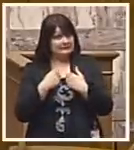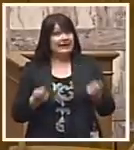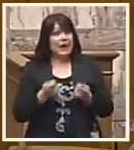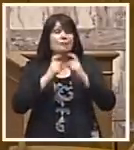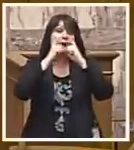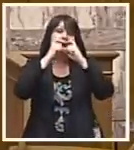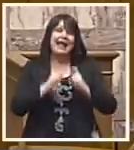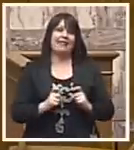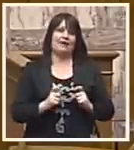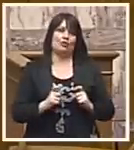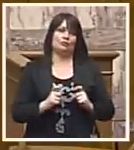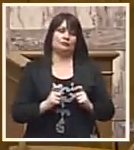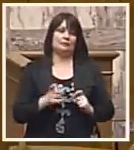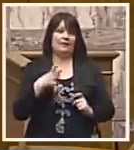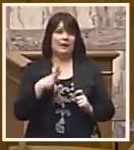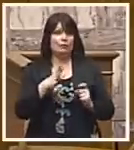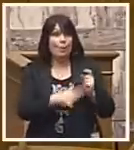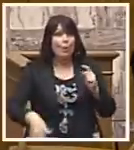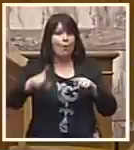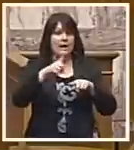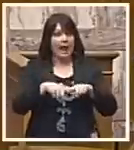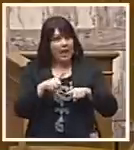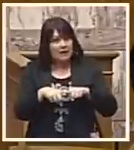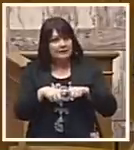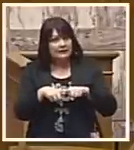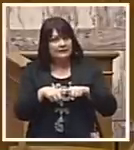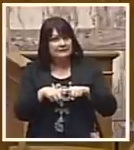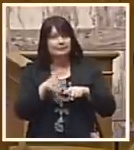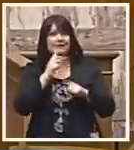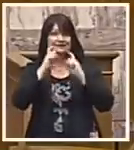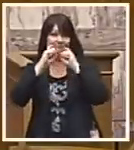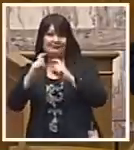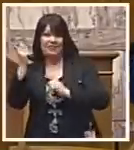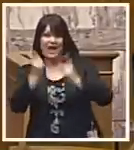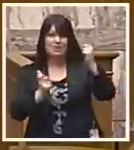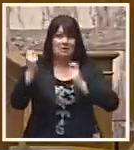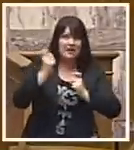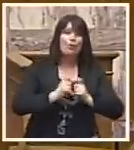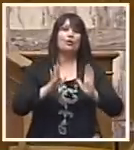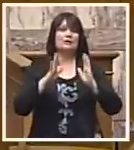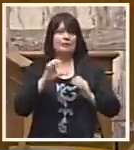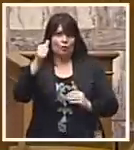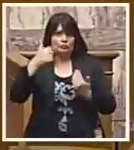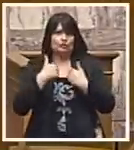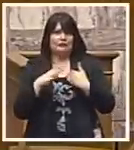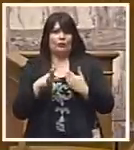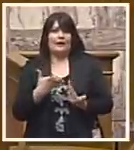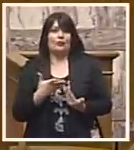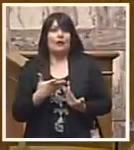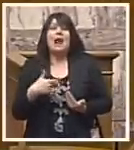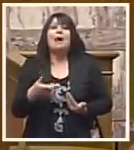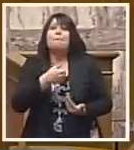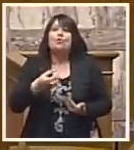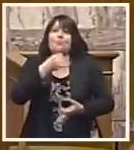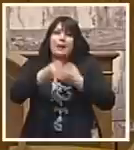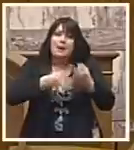καθήκον μας. Θέλουμε όπως όλοι οι Έλληνες να απαλλαγούμε από κάθε είδους οικονομικής εξάρτησης. Πρώτος εγώ. Όμως αυτό δεν θα το πετύχουμε ούτε με λόγια